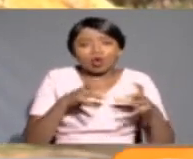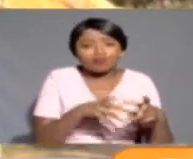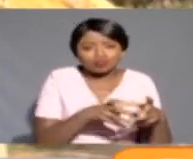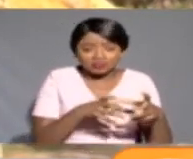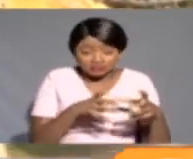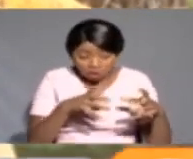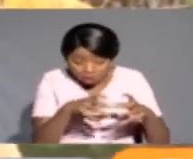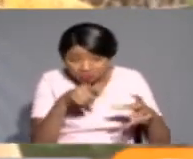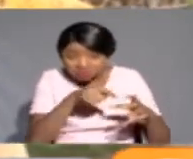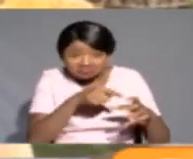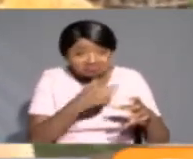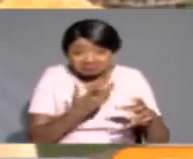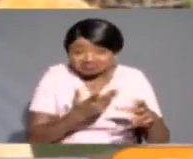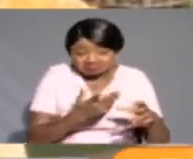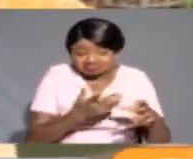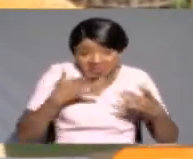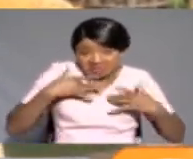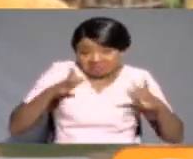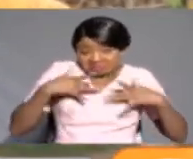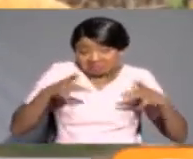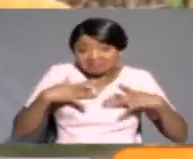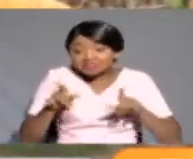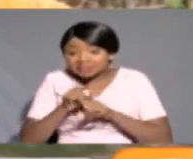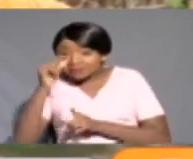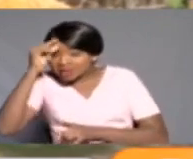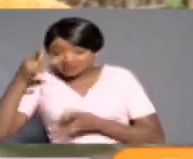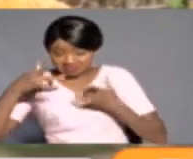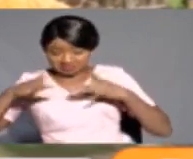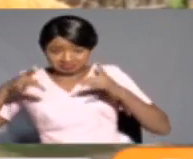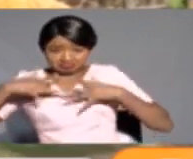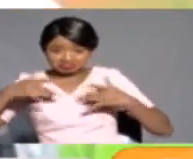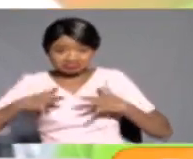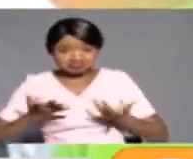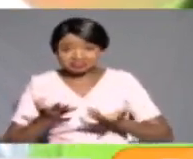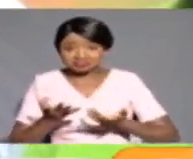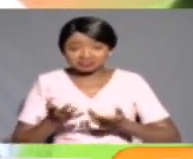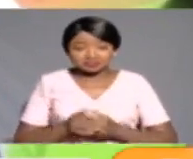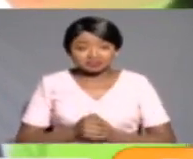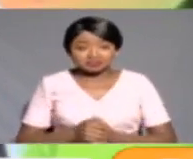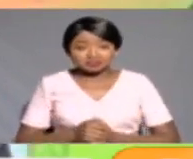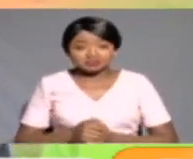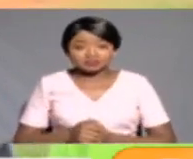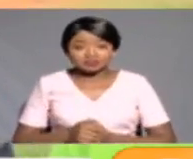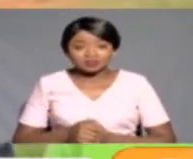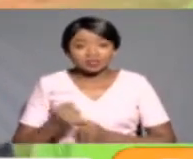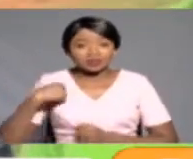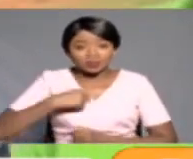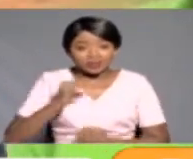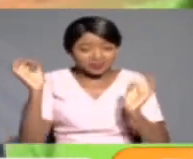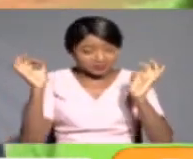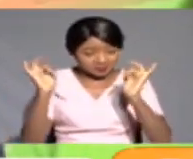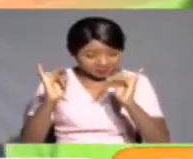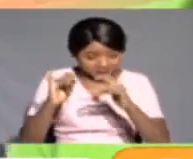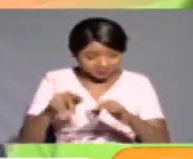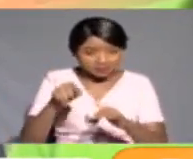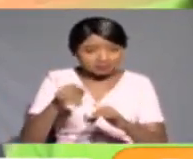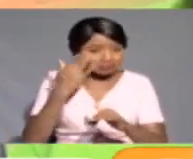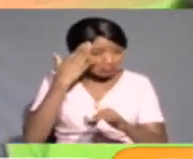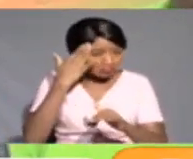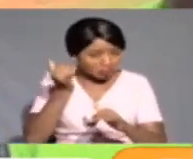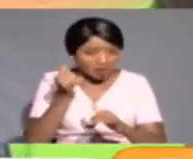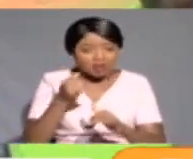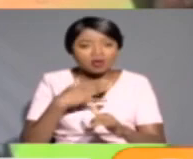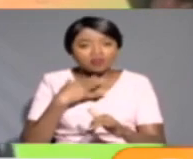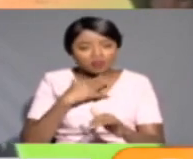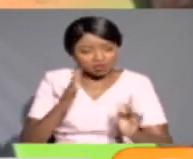jamii imekosa kuwajibika na serikali imekosa kuwajibika kikamilifu. Tumeita kongamano hili kuweza kuwahamasisha